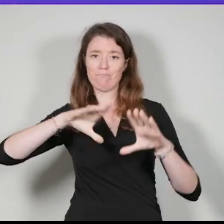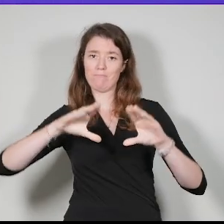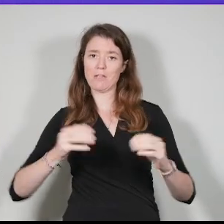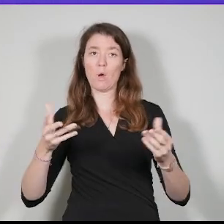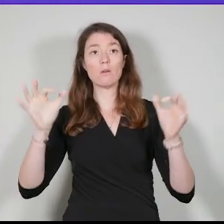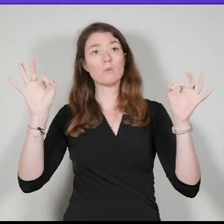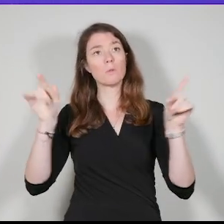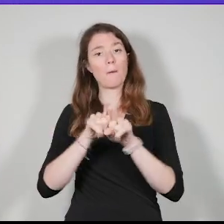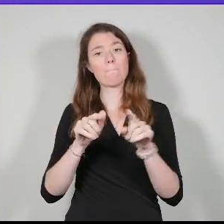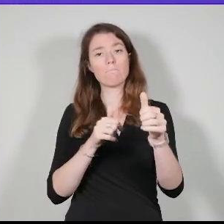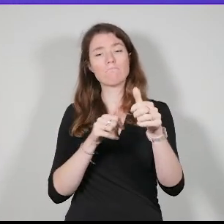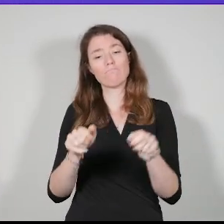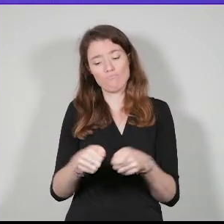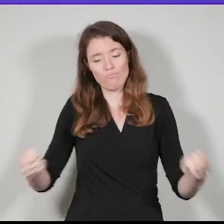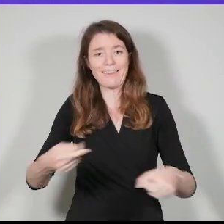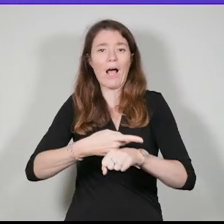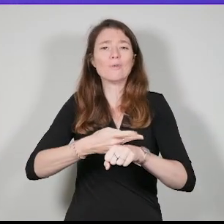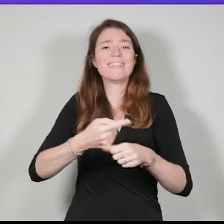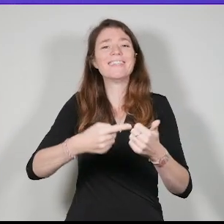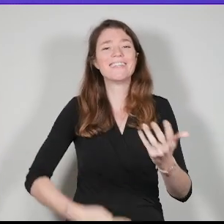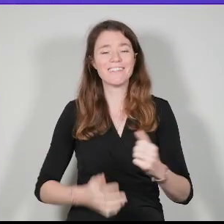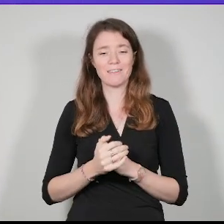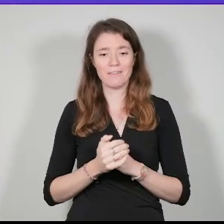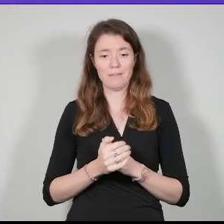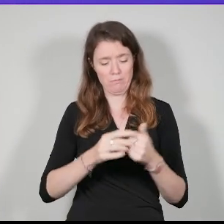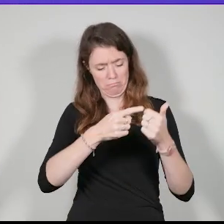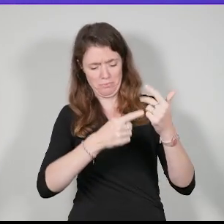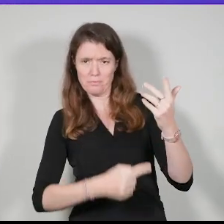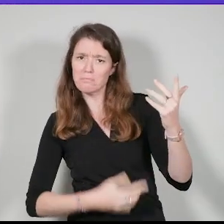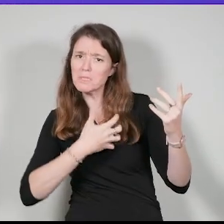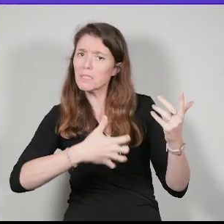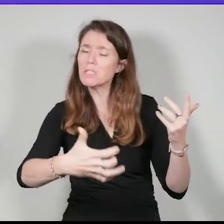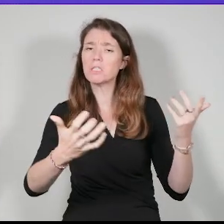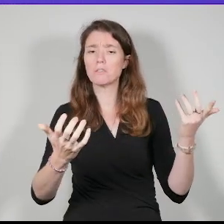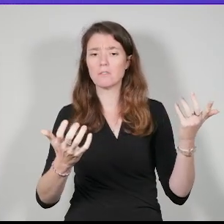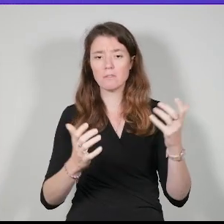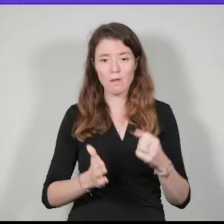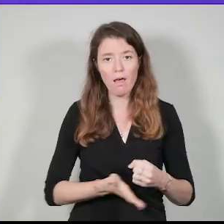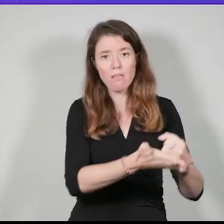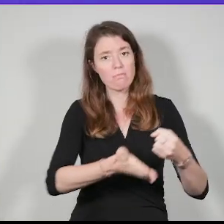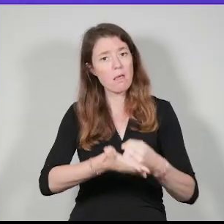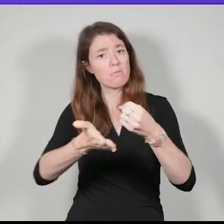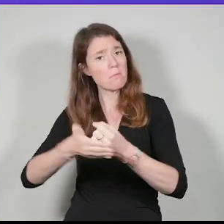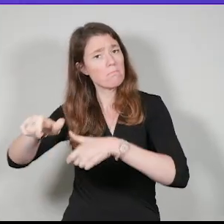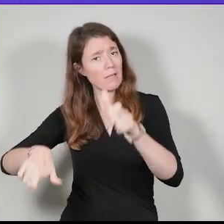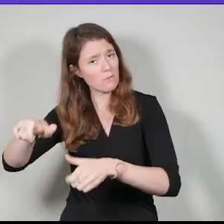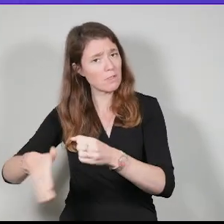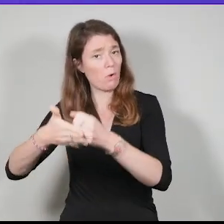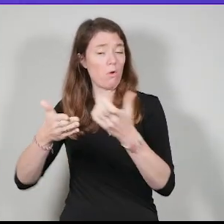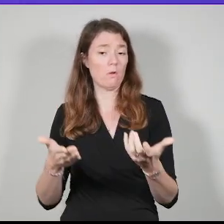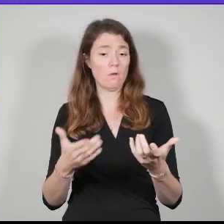à outils du territoire qui est très étoffée avec l'ensemble de la dynamique qui soutient les aidants en Charente, un véritable